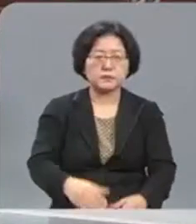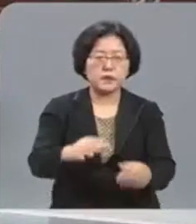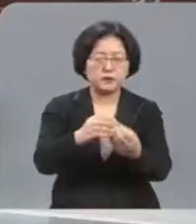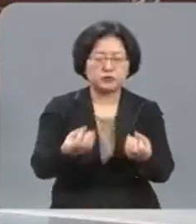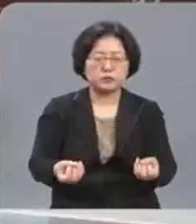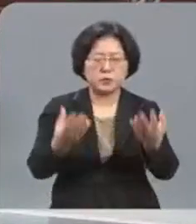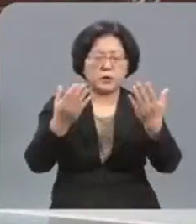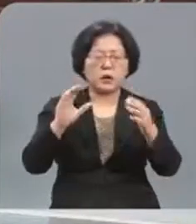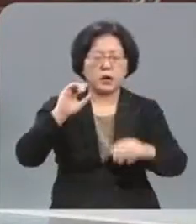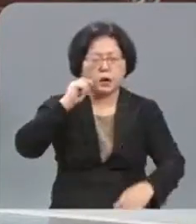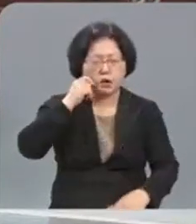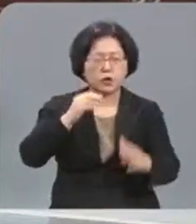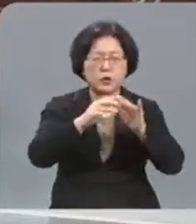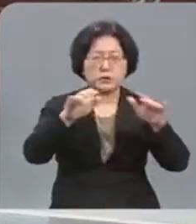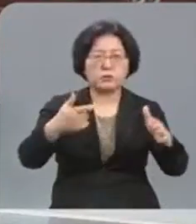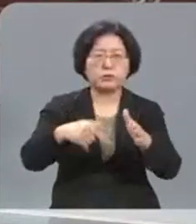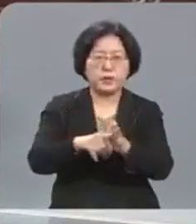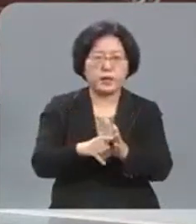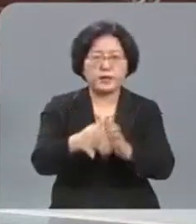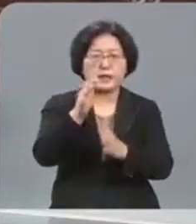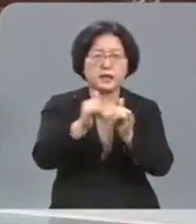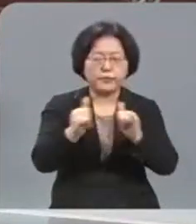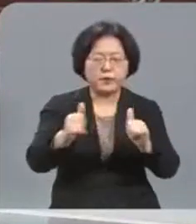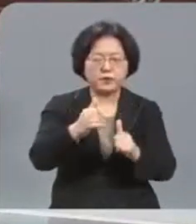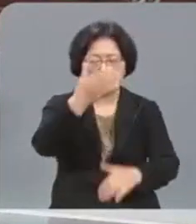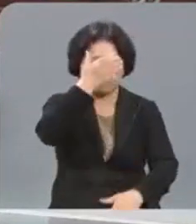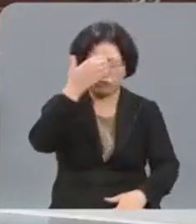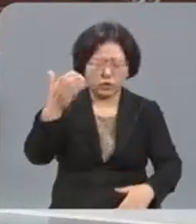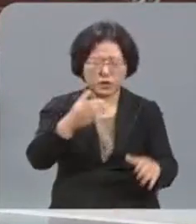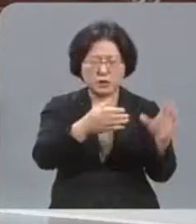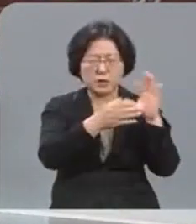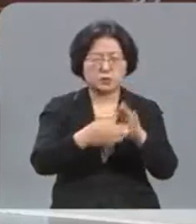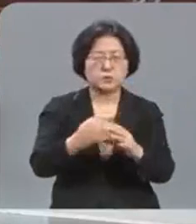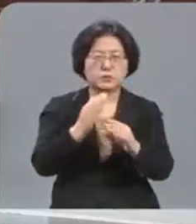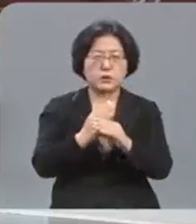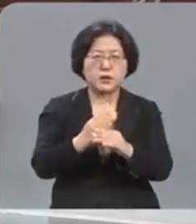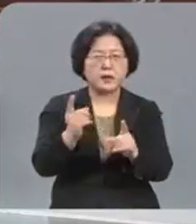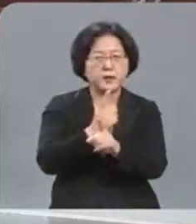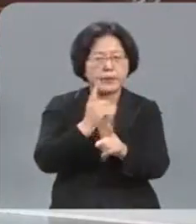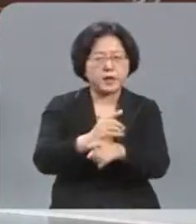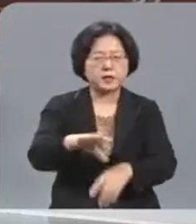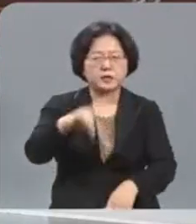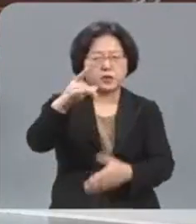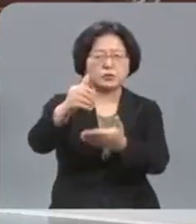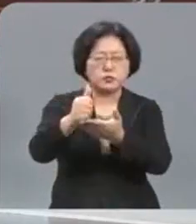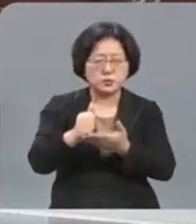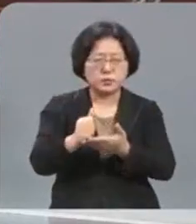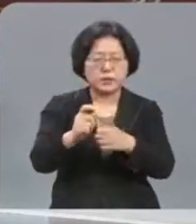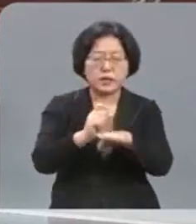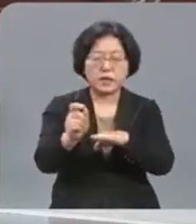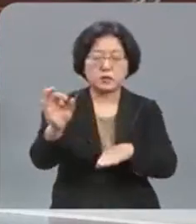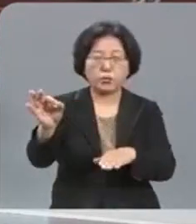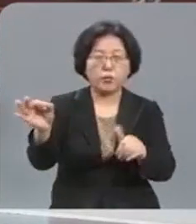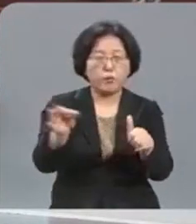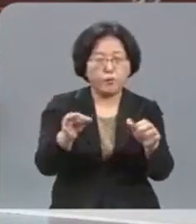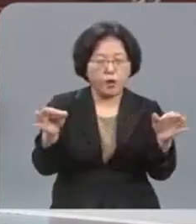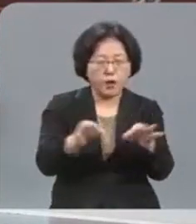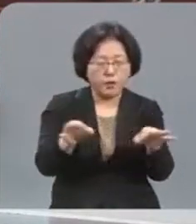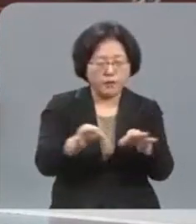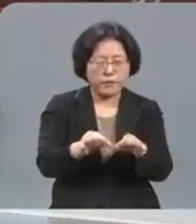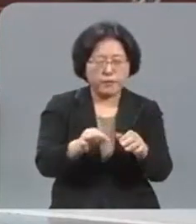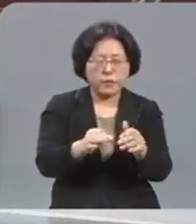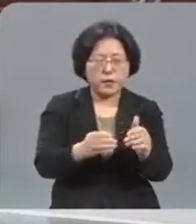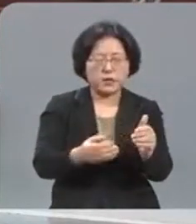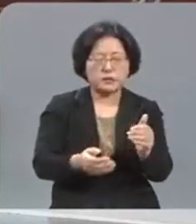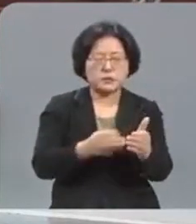추석을 앞두고 어려운 이웃들을 위한 시민들의 기부가 이어지고 있습니다. 매일 첫 손님에게 받은 택시 요금을 모아 기부한 택시